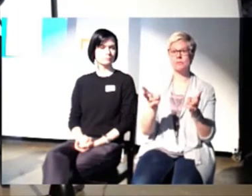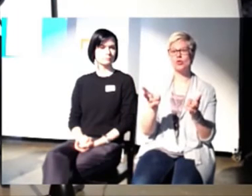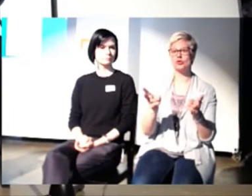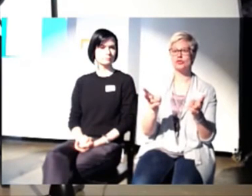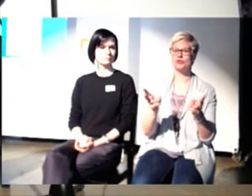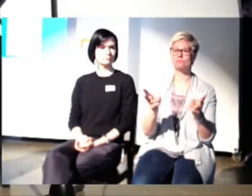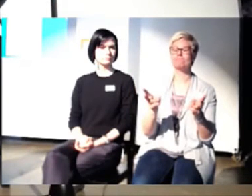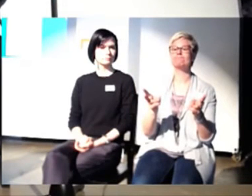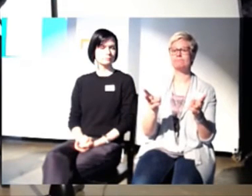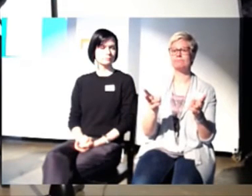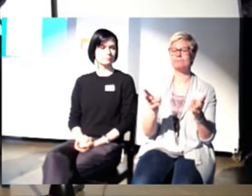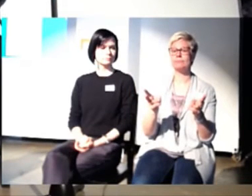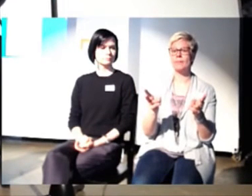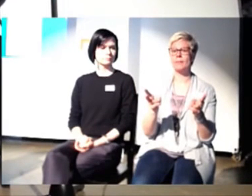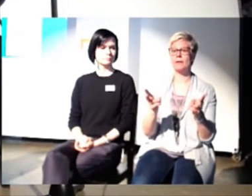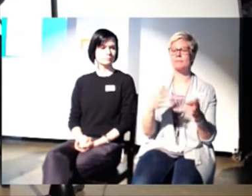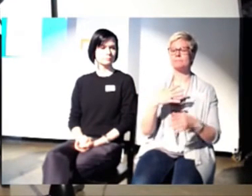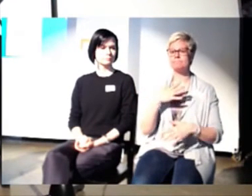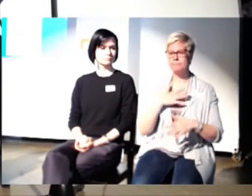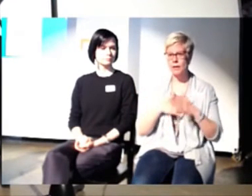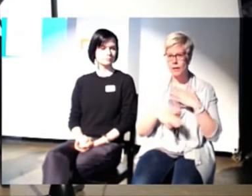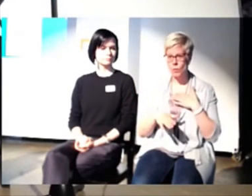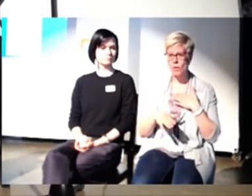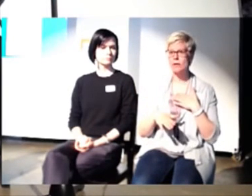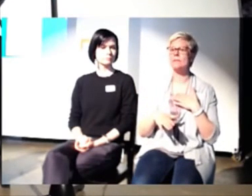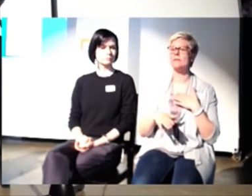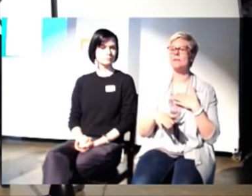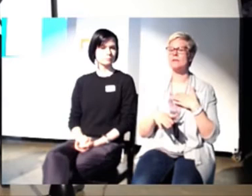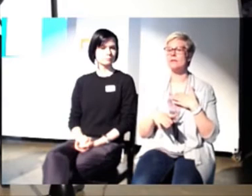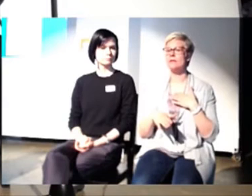linkittyen yritän avata sitä